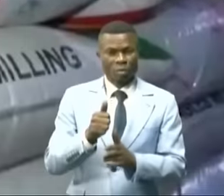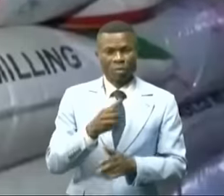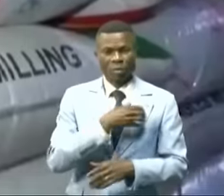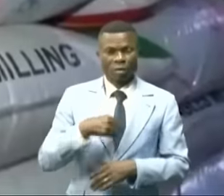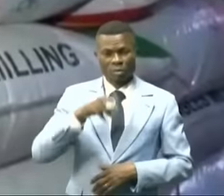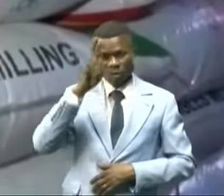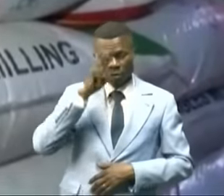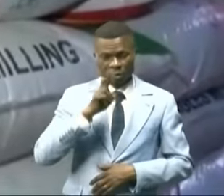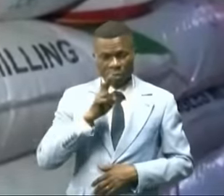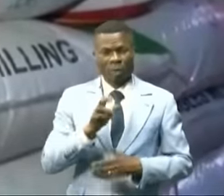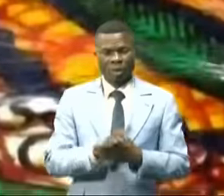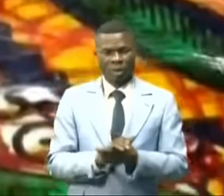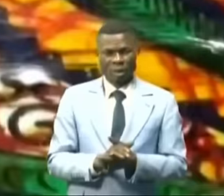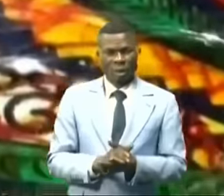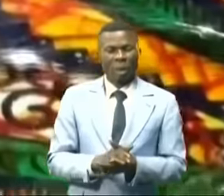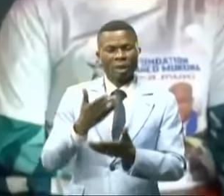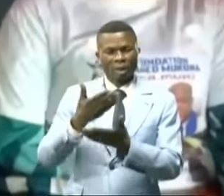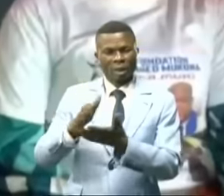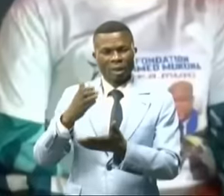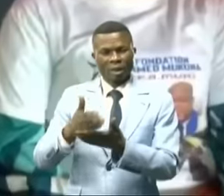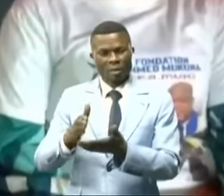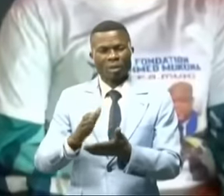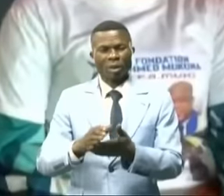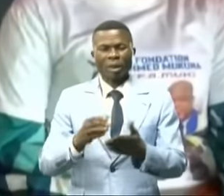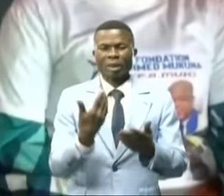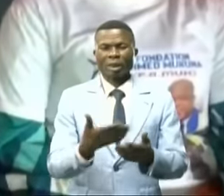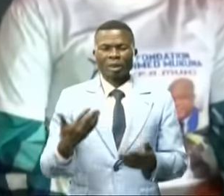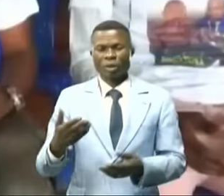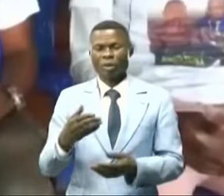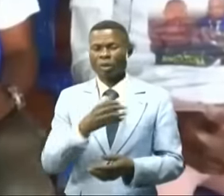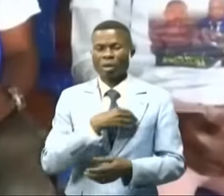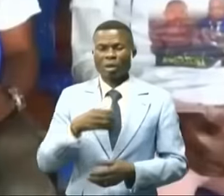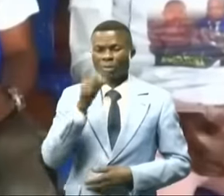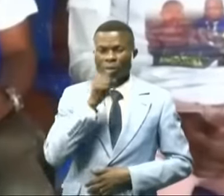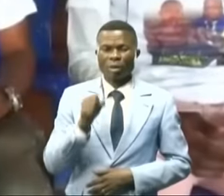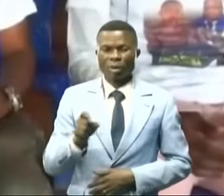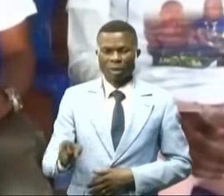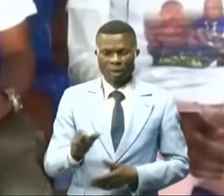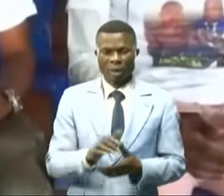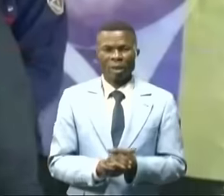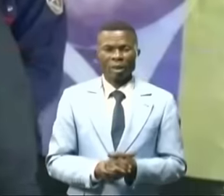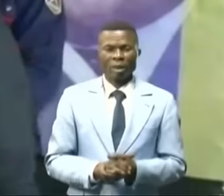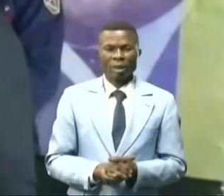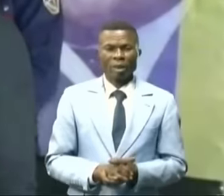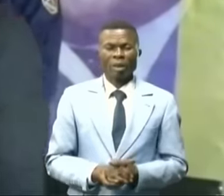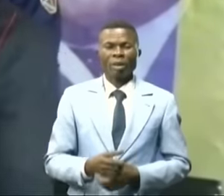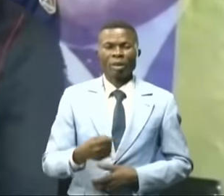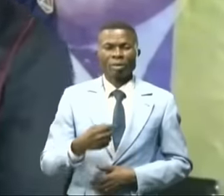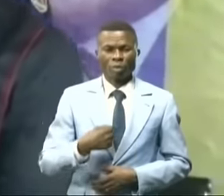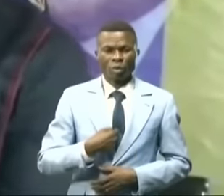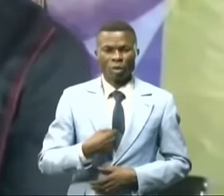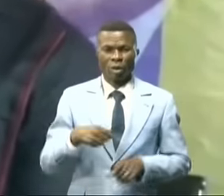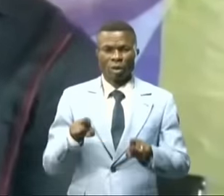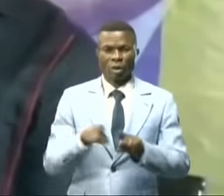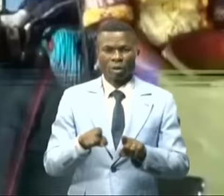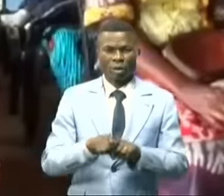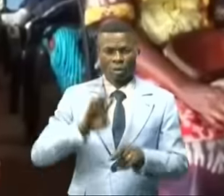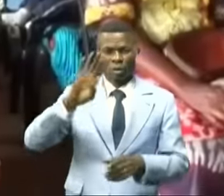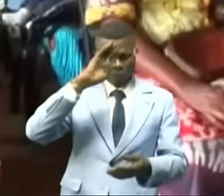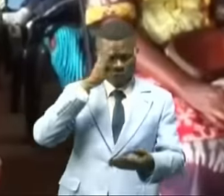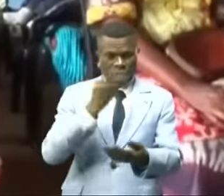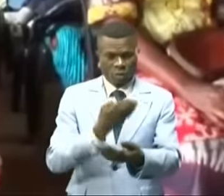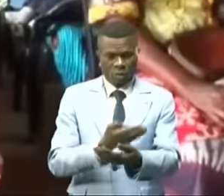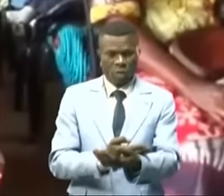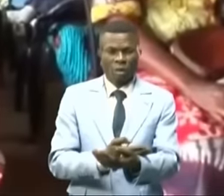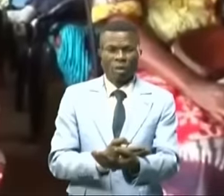aussi réconforté ces personnes vulnérables. Moi, votre fils, que vous